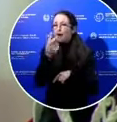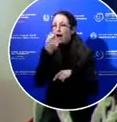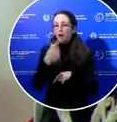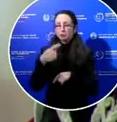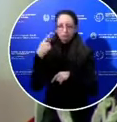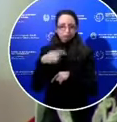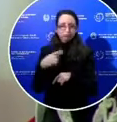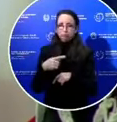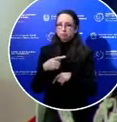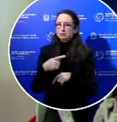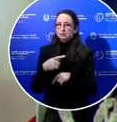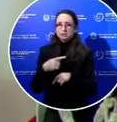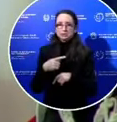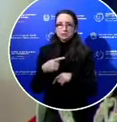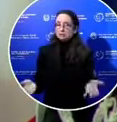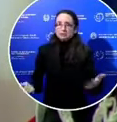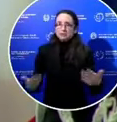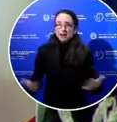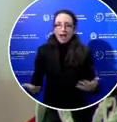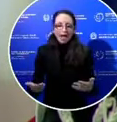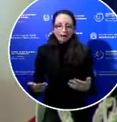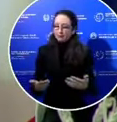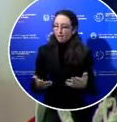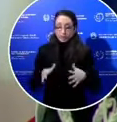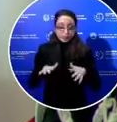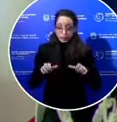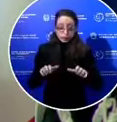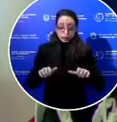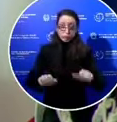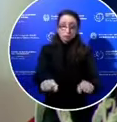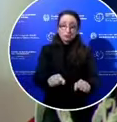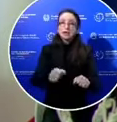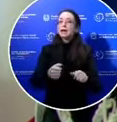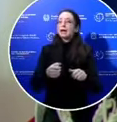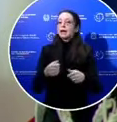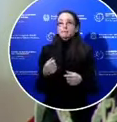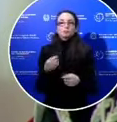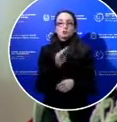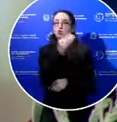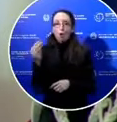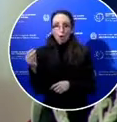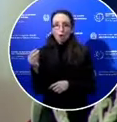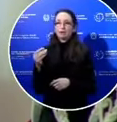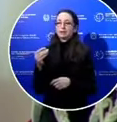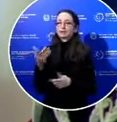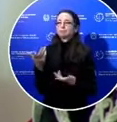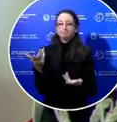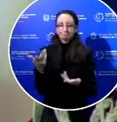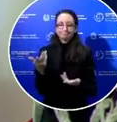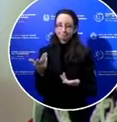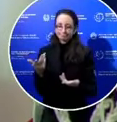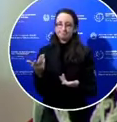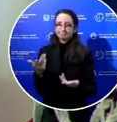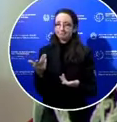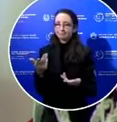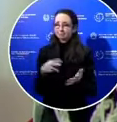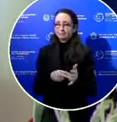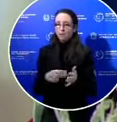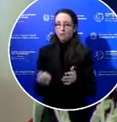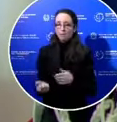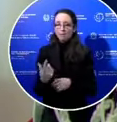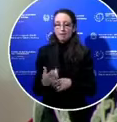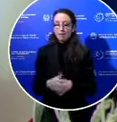frenetica, devastante, senza distinzioni sociali, specie tra giovani e giovanissimi. Per analizzare questo fenomeno